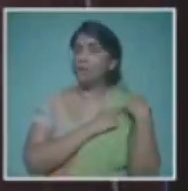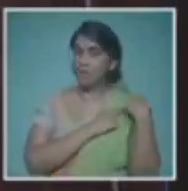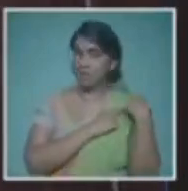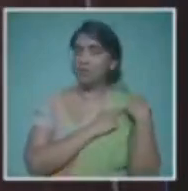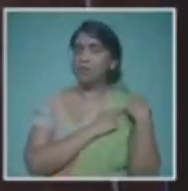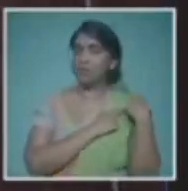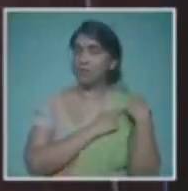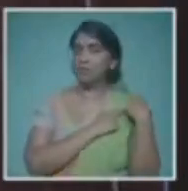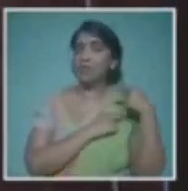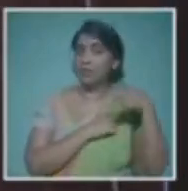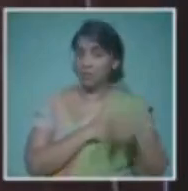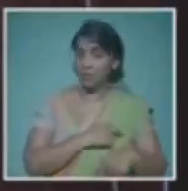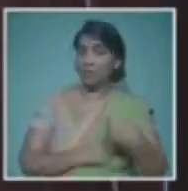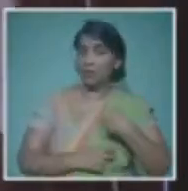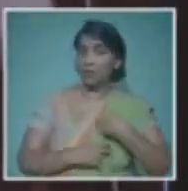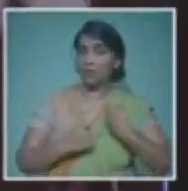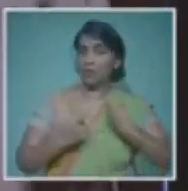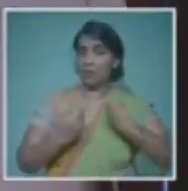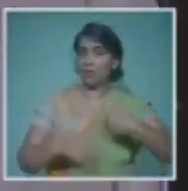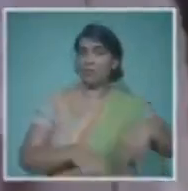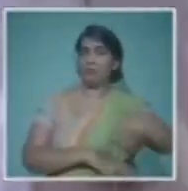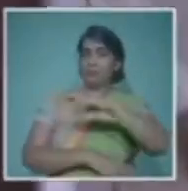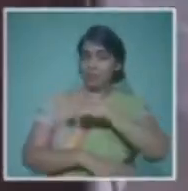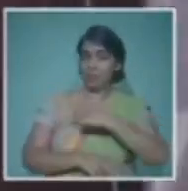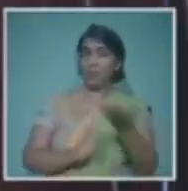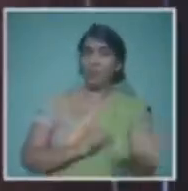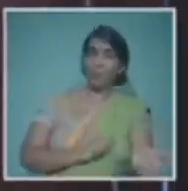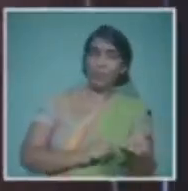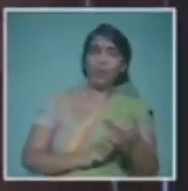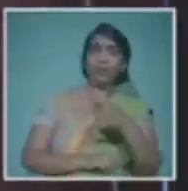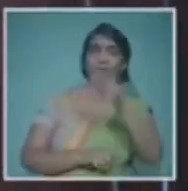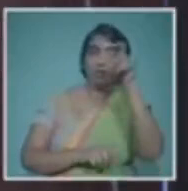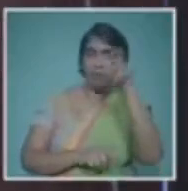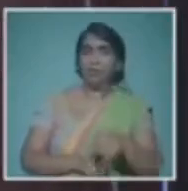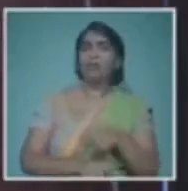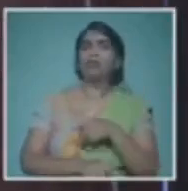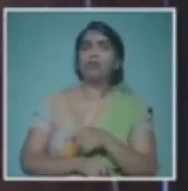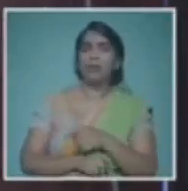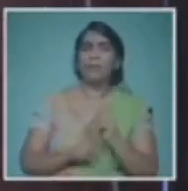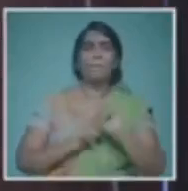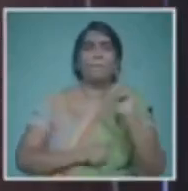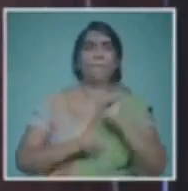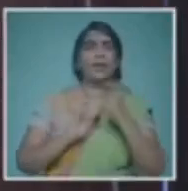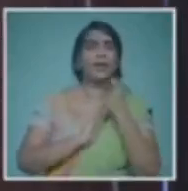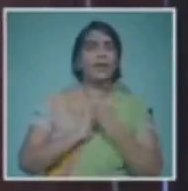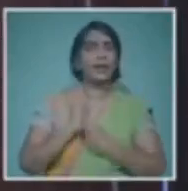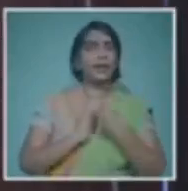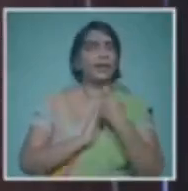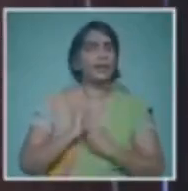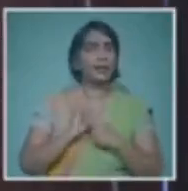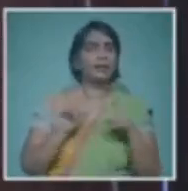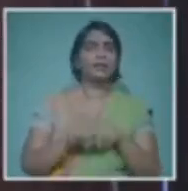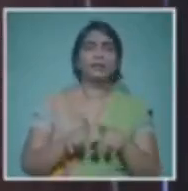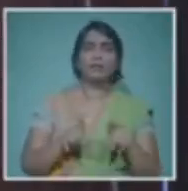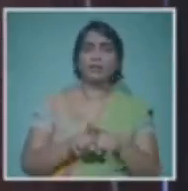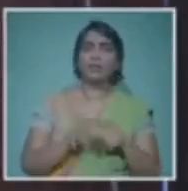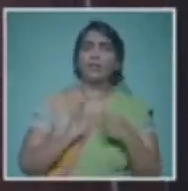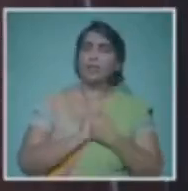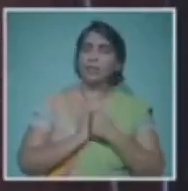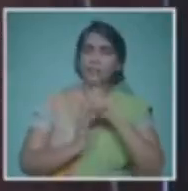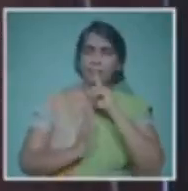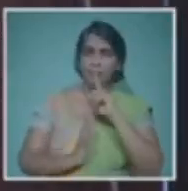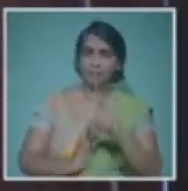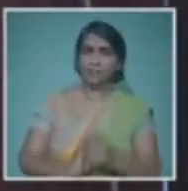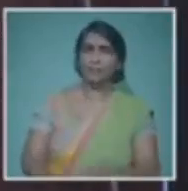තියෙනවා. මේ මට පිටිපස්සට ඇවිල්ලා ගහන්න උත්සාහ කරපු එක්කෙනාට මේ මේ පාර්ලිමේන්තු නීති රීති අනුව කටයුතු කරන්න. මම ගෞරවයෙන් ඉල්ලා